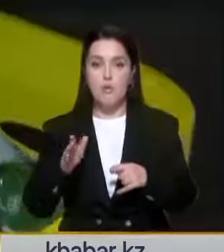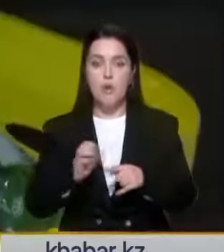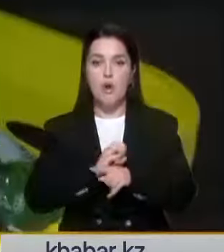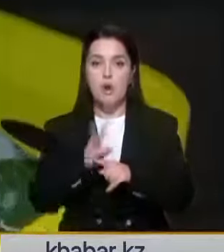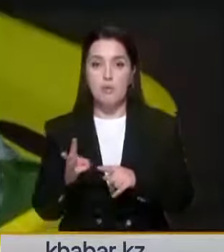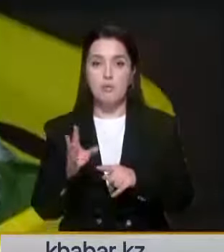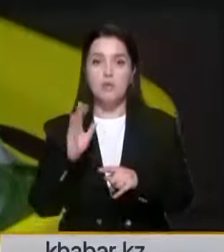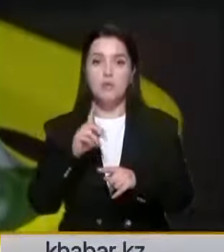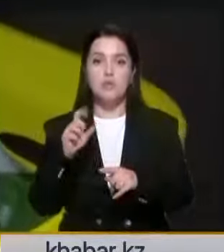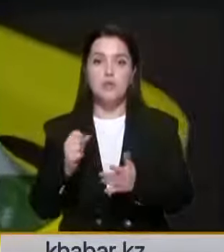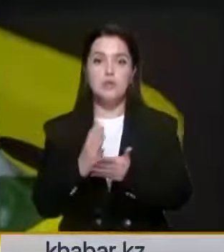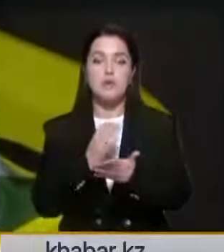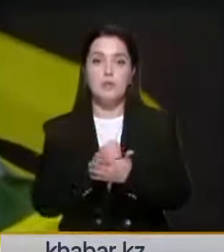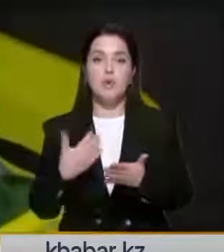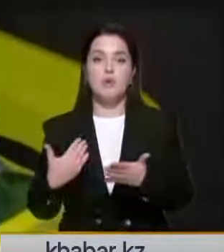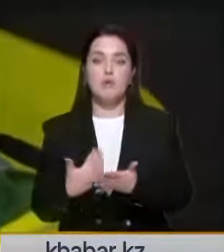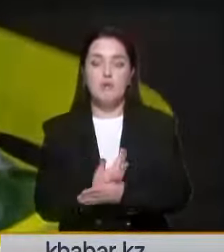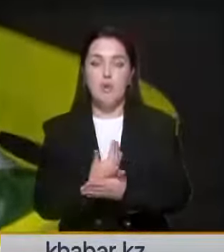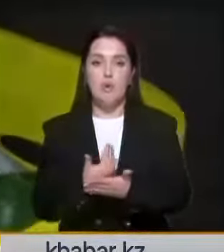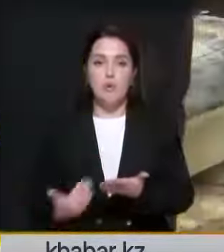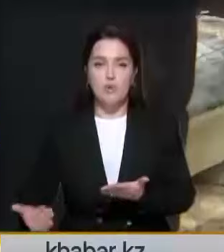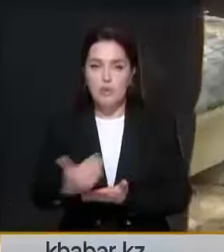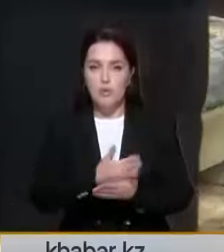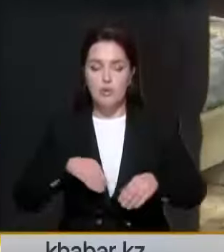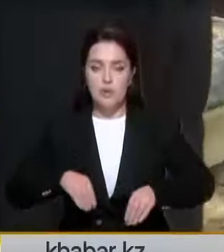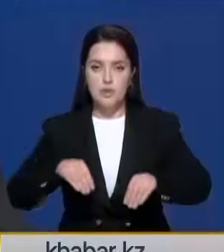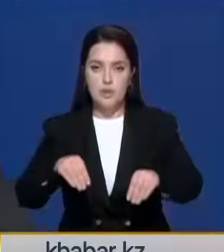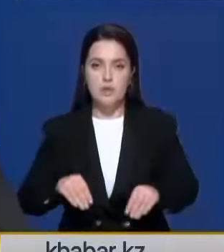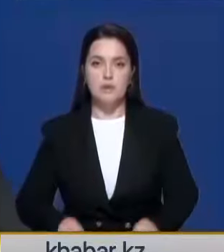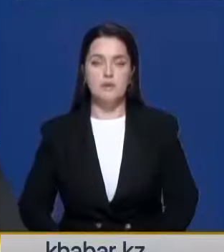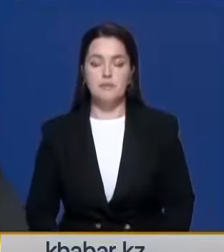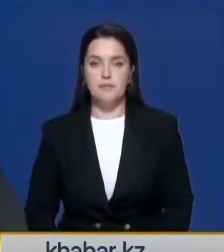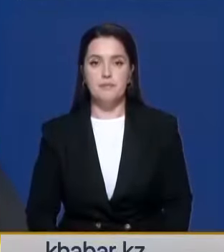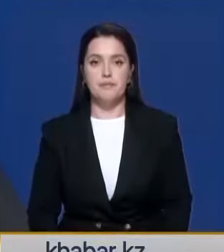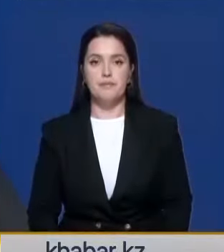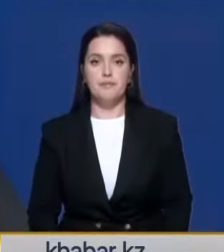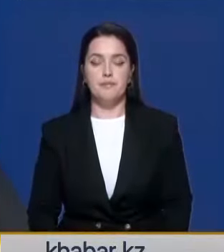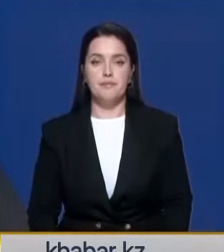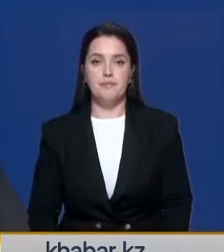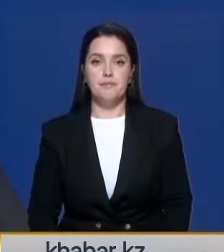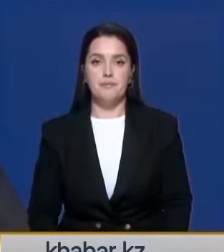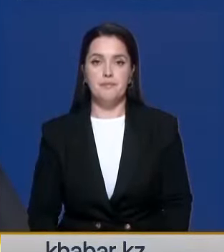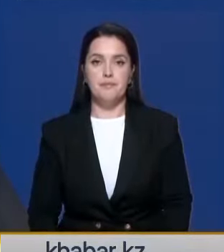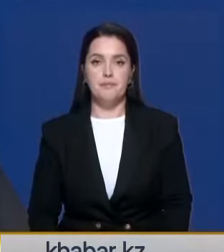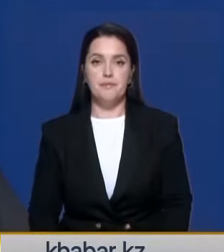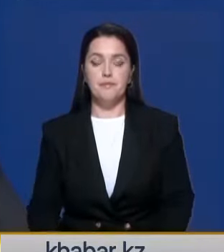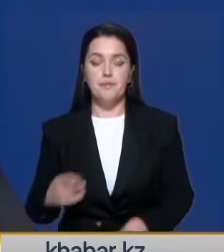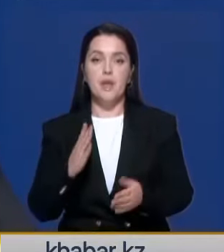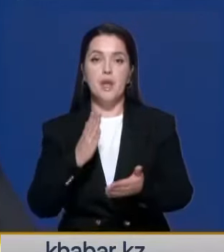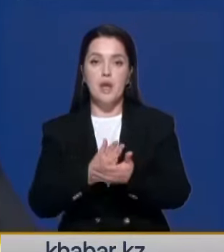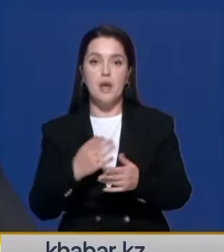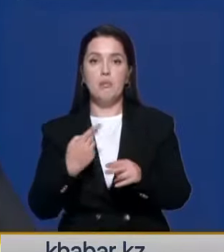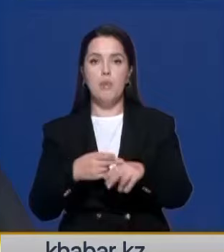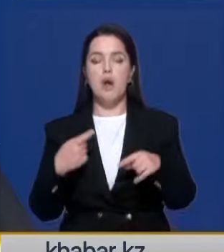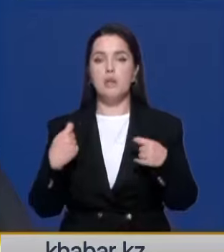товарами, а насыщаться он будет за счет запасов с нового урожая. На складах стабилизационных фондов, торговых объектов